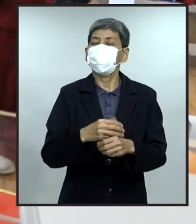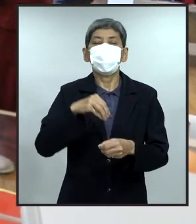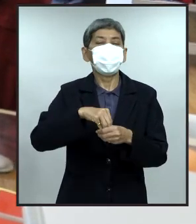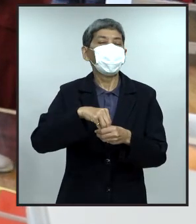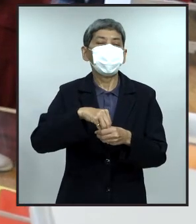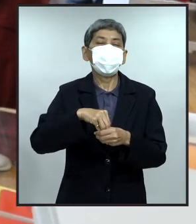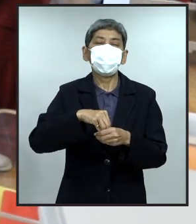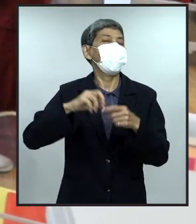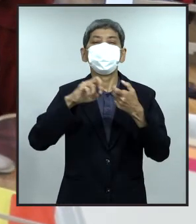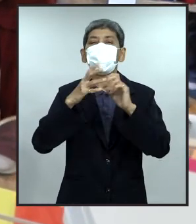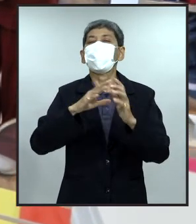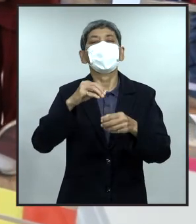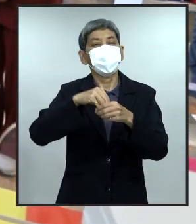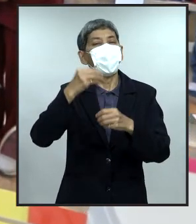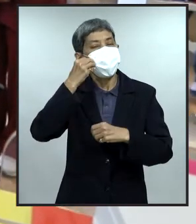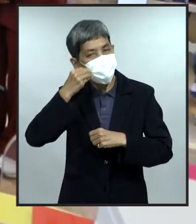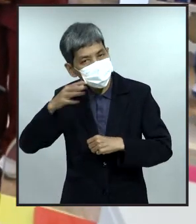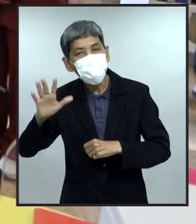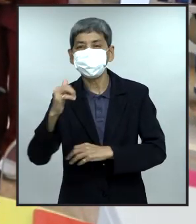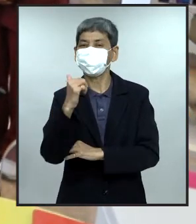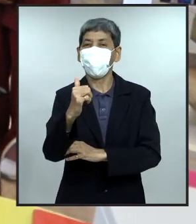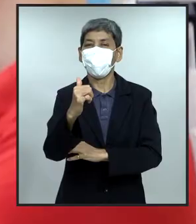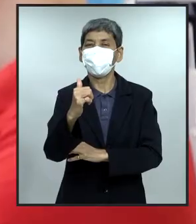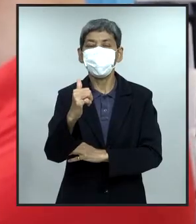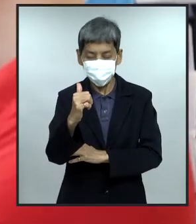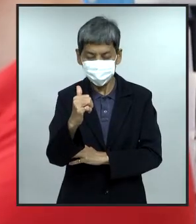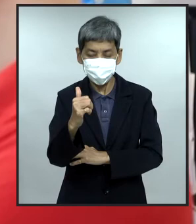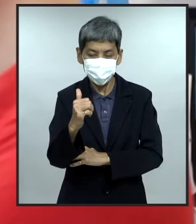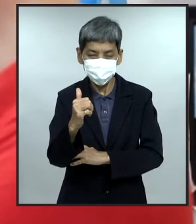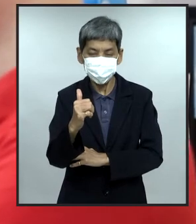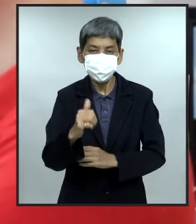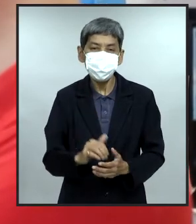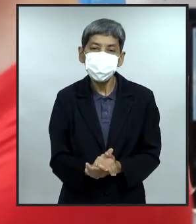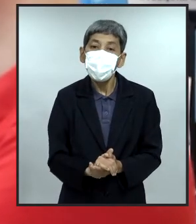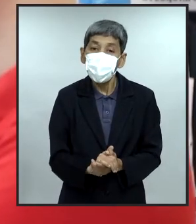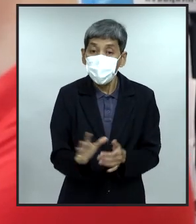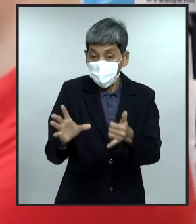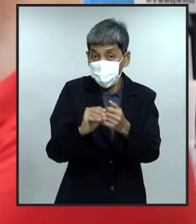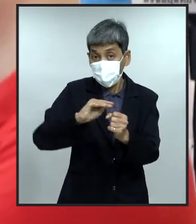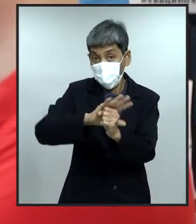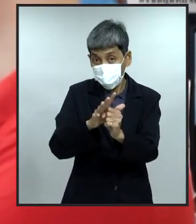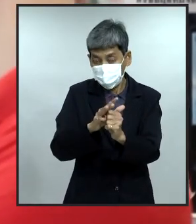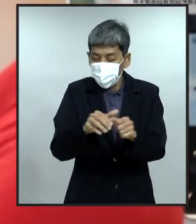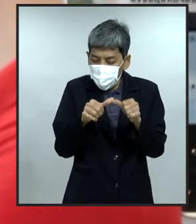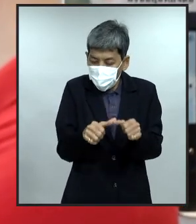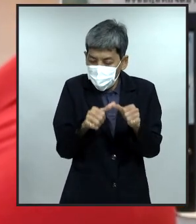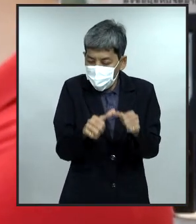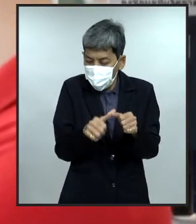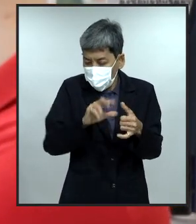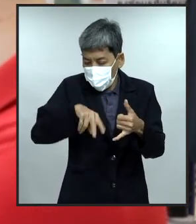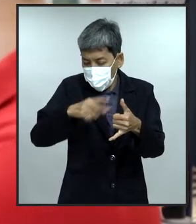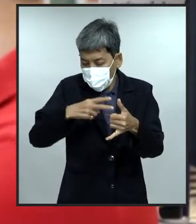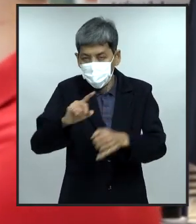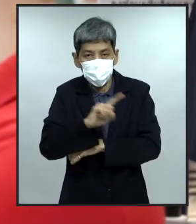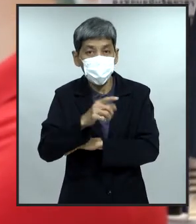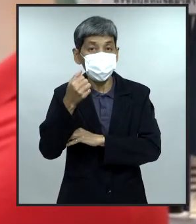ไม่มีปัญหาก็สามารถกลับไปใช้ชีวิตตามปกติที่บ้าน ก็คือถ้าติดโควิดมาเนี่ยใช้เวลาขั้นตอนในการรักษาทั้งหมดประมาณ